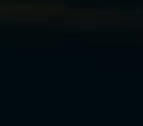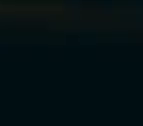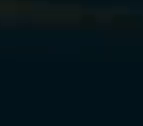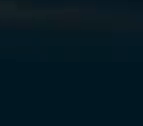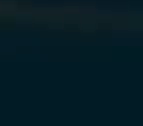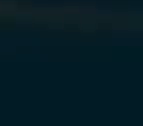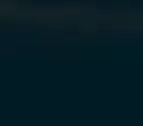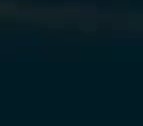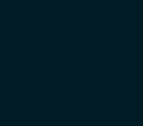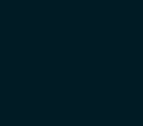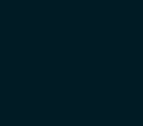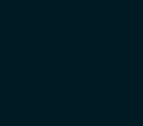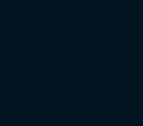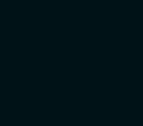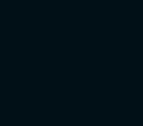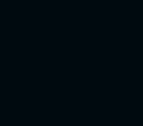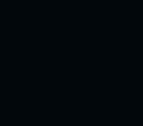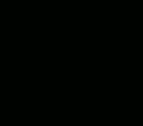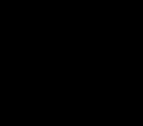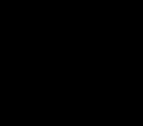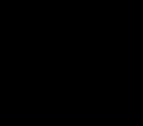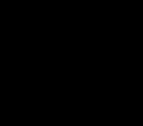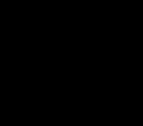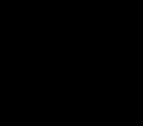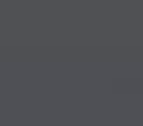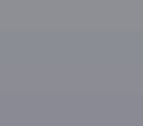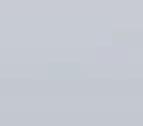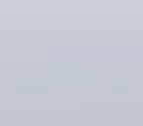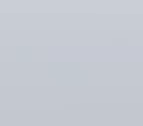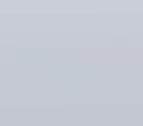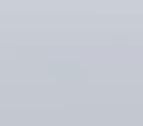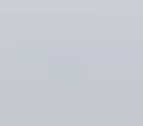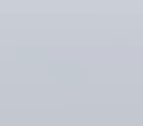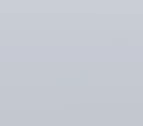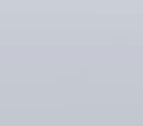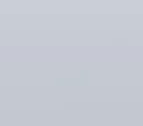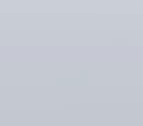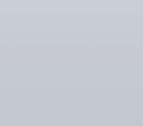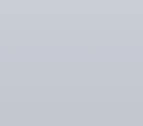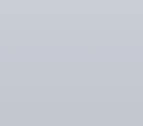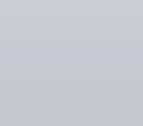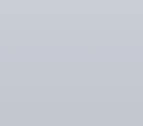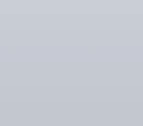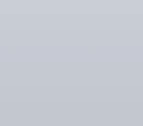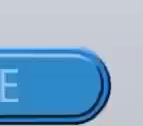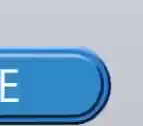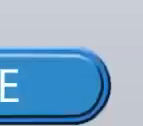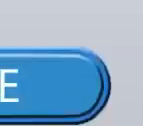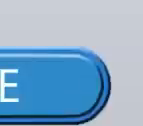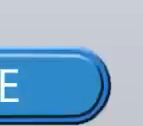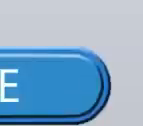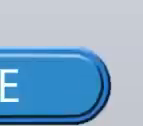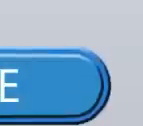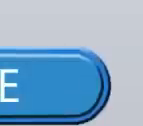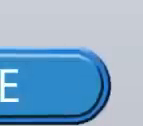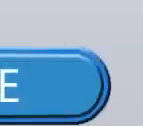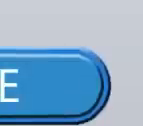day right. Gilly Bonny Online TV. Kupata habari mpya na kwa haraka kila siku,